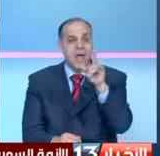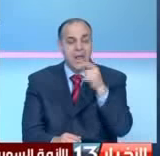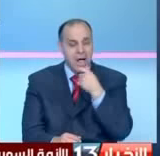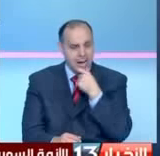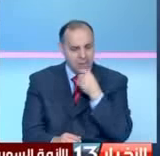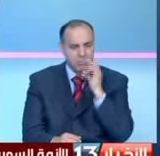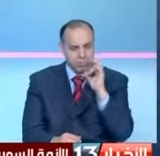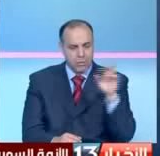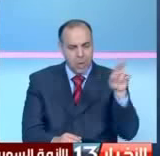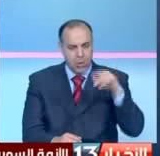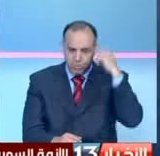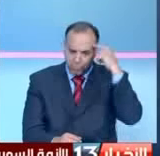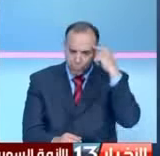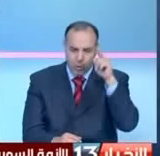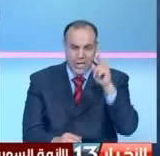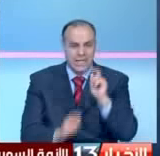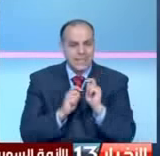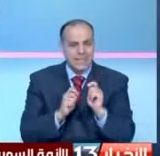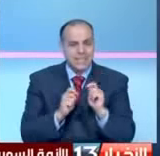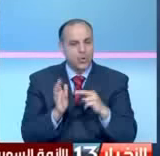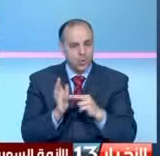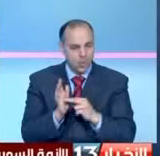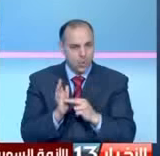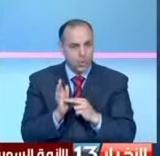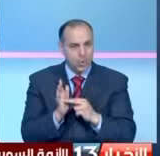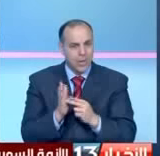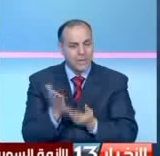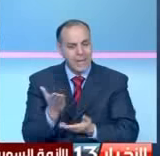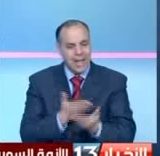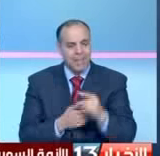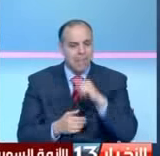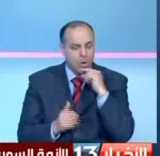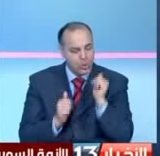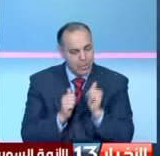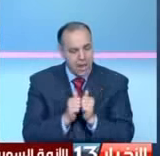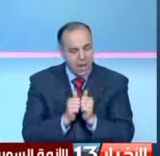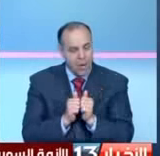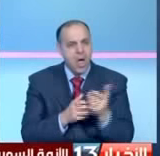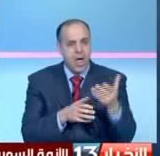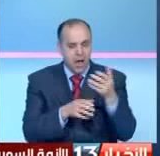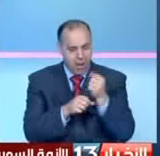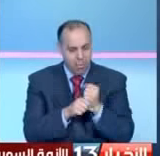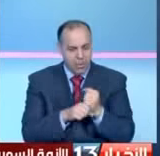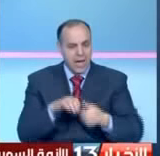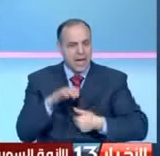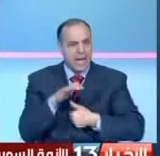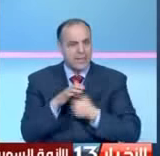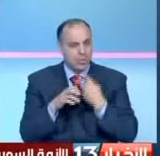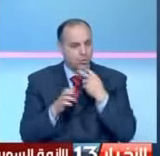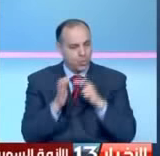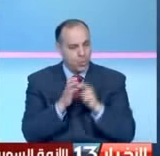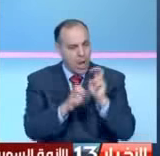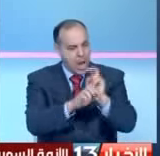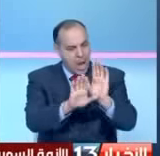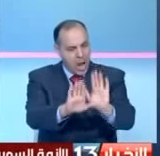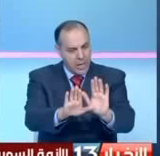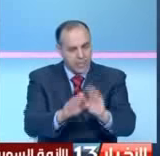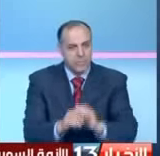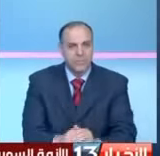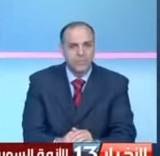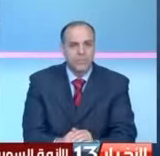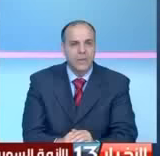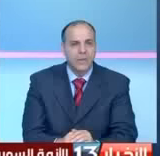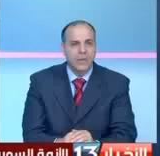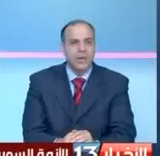بلاده قد تعيد النظر في سياستها في سوريا عبر التحالف مع روسيا والقبول ببقاء الرئيس بشار الأسد في الحكم.